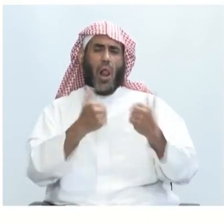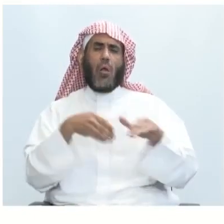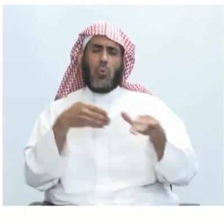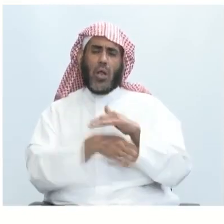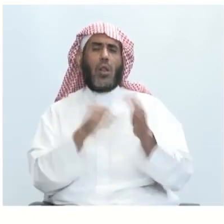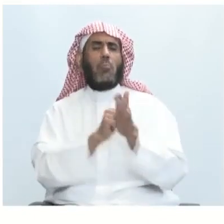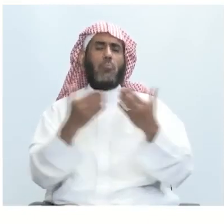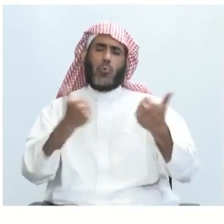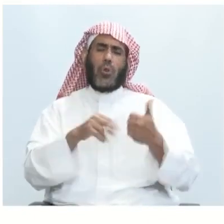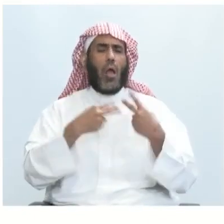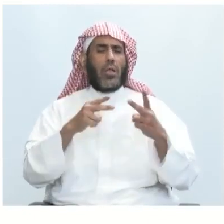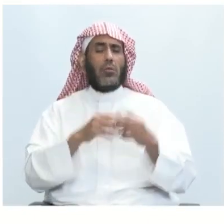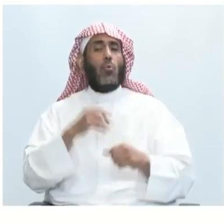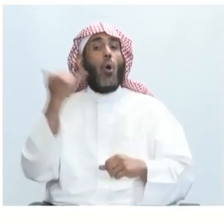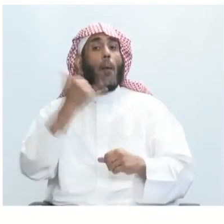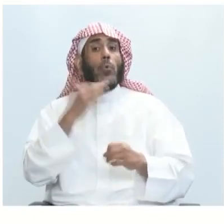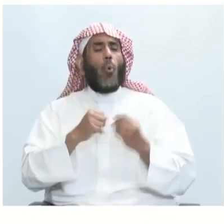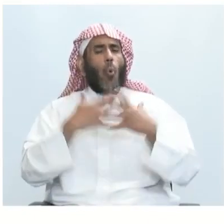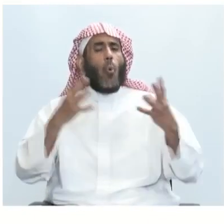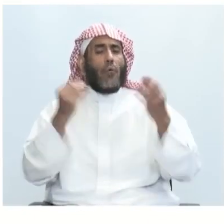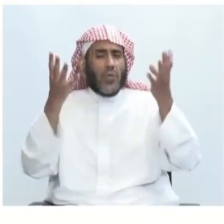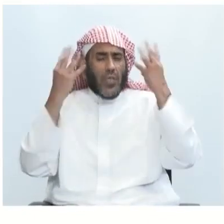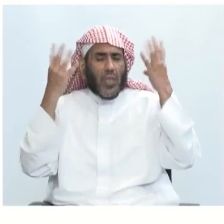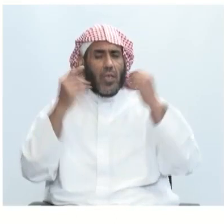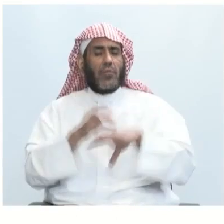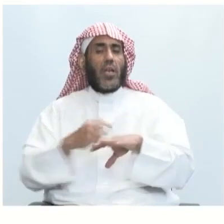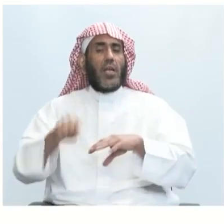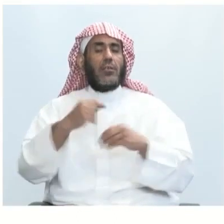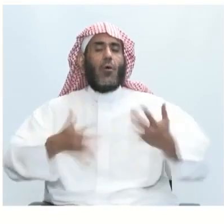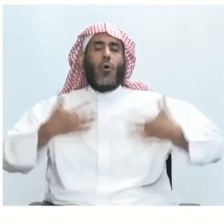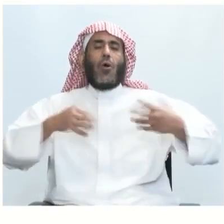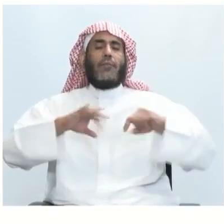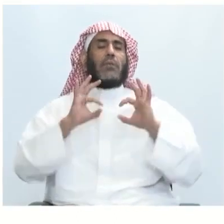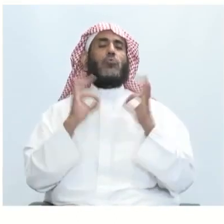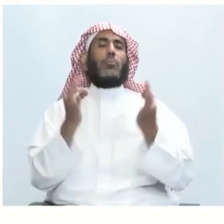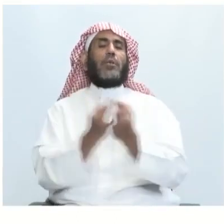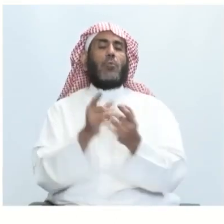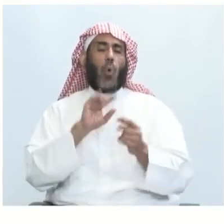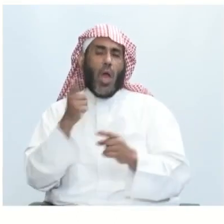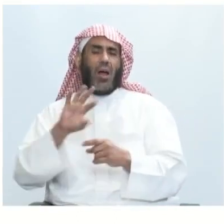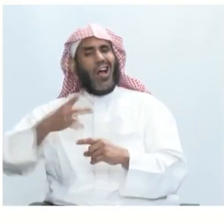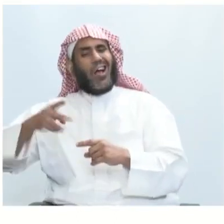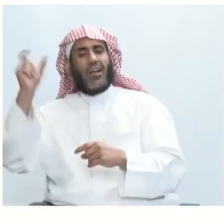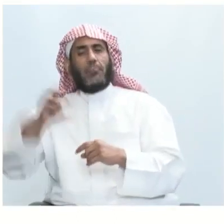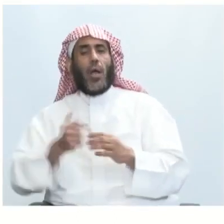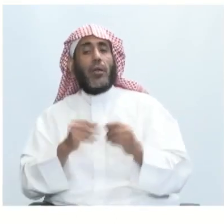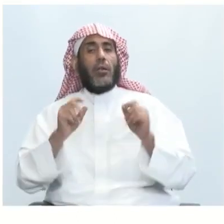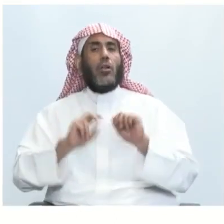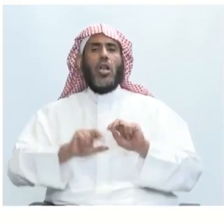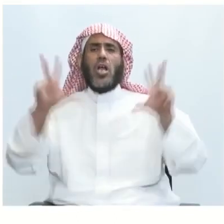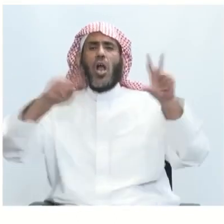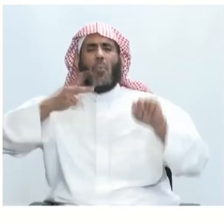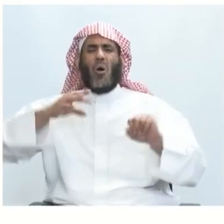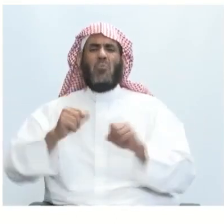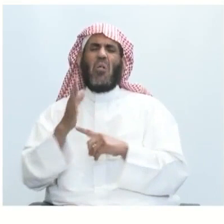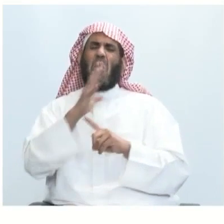الى بيوتنا لدورها الكبير في تثقيف الناس وترفيه في مجتمعنا ويرى اخر ان للاعلام